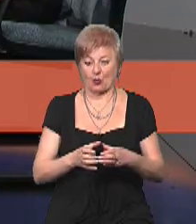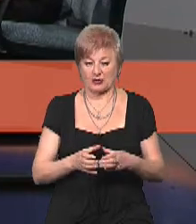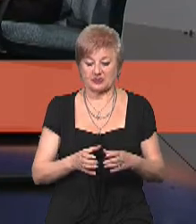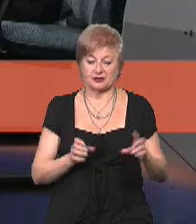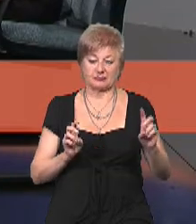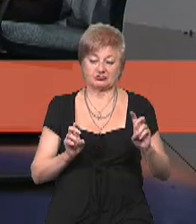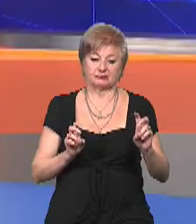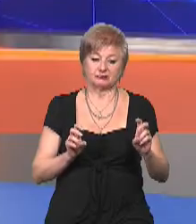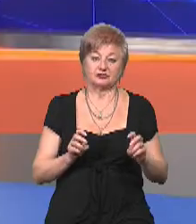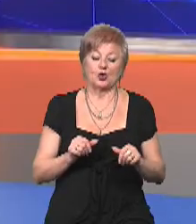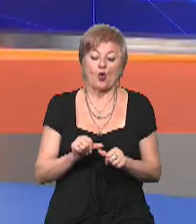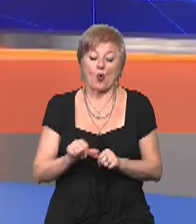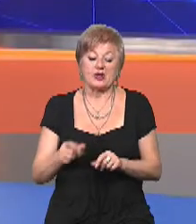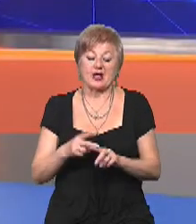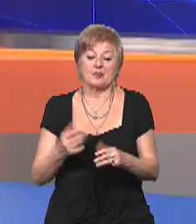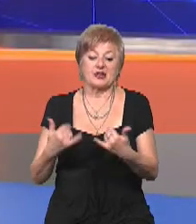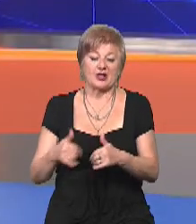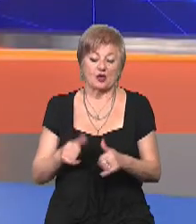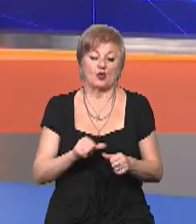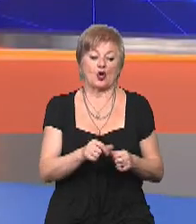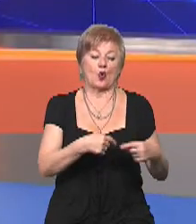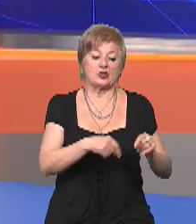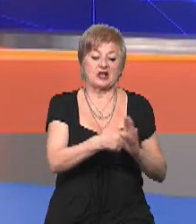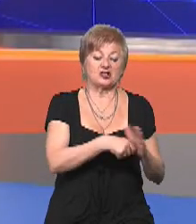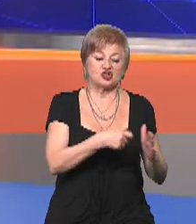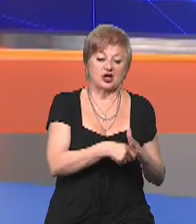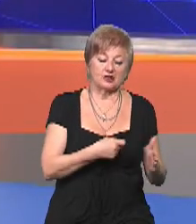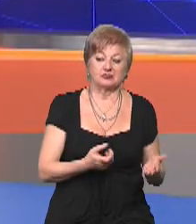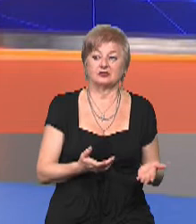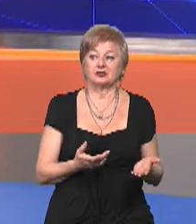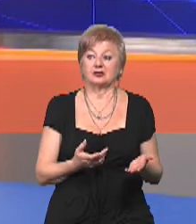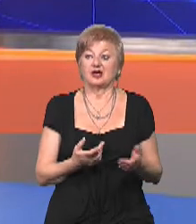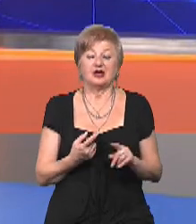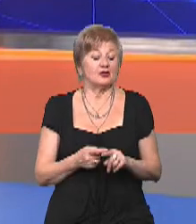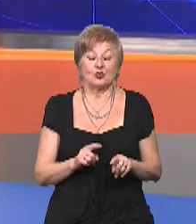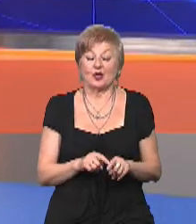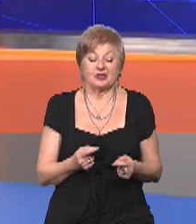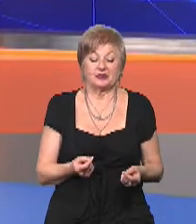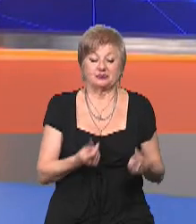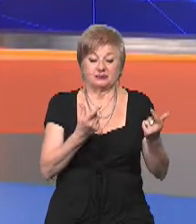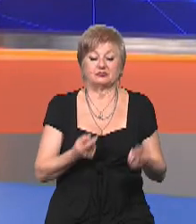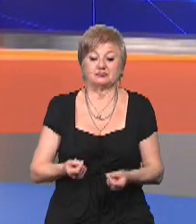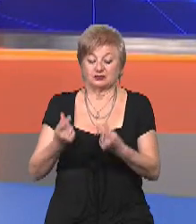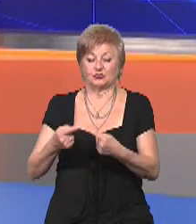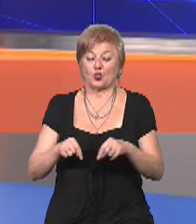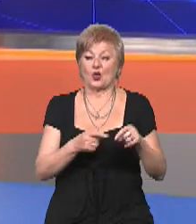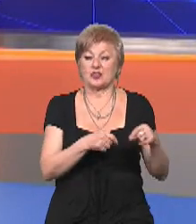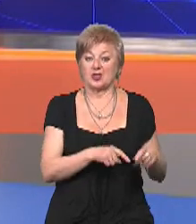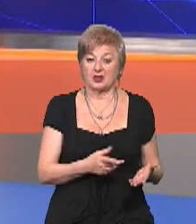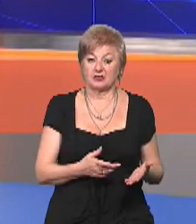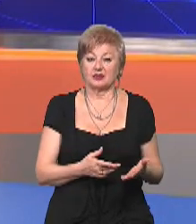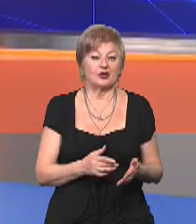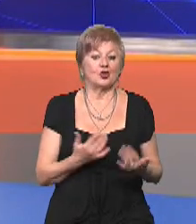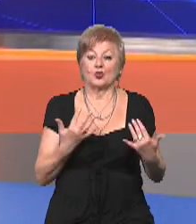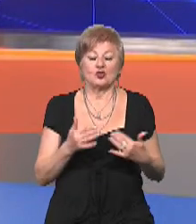Есть там отдел металлургии, есть там отдел горнодобывающей промышленности. Но это незначительные отделы, вот, и уже не с